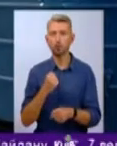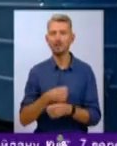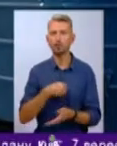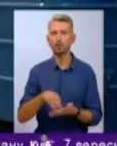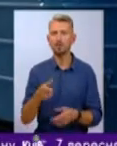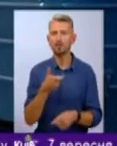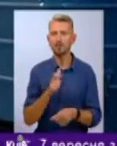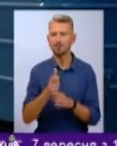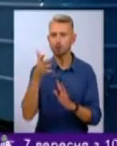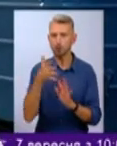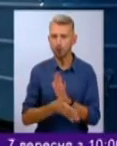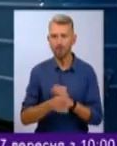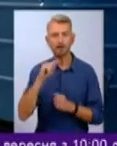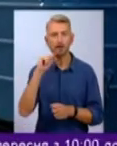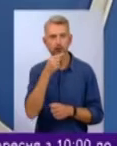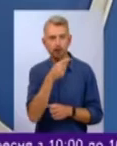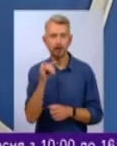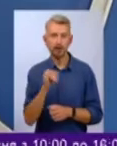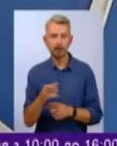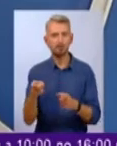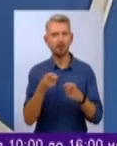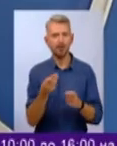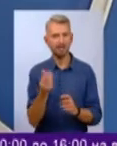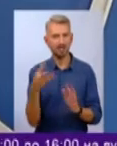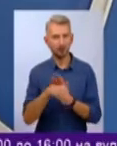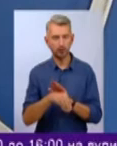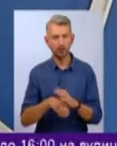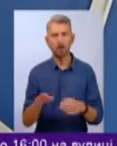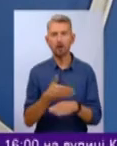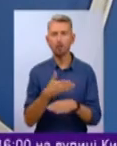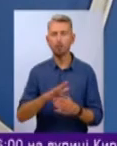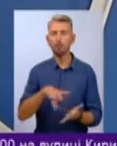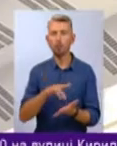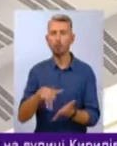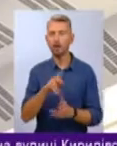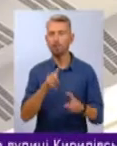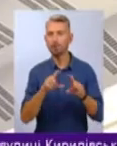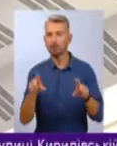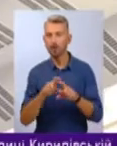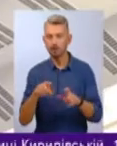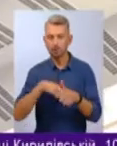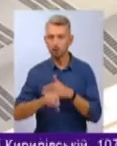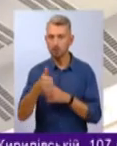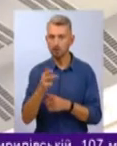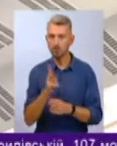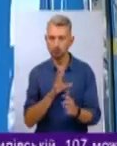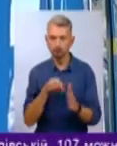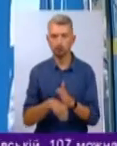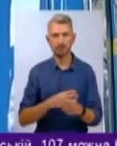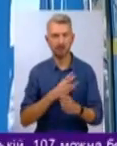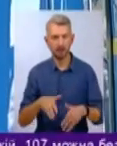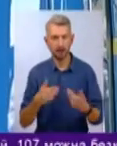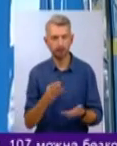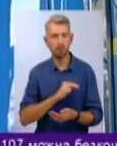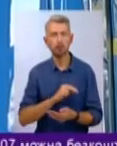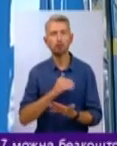закупівлі більш прозорими, заощадити і привабити інвесторів. Поміж комунальних підприємств у підземка перших, хто долучився до ініціативи.